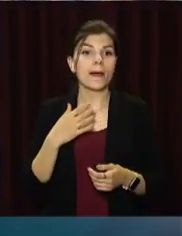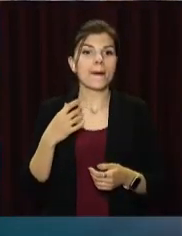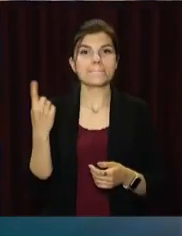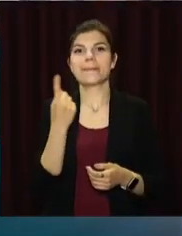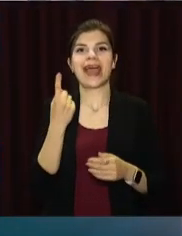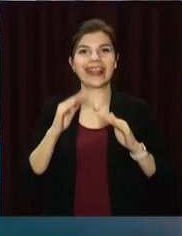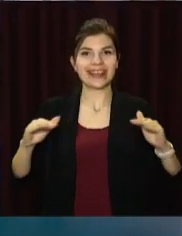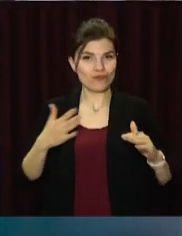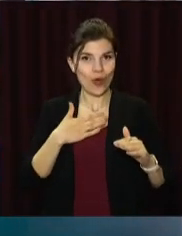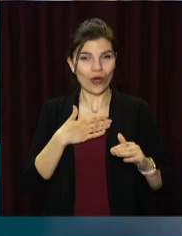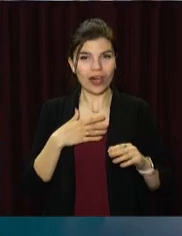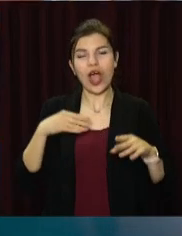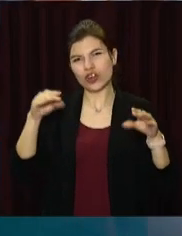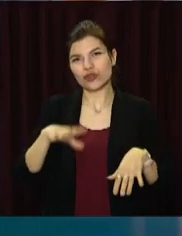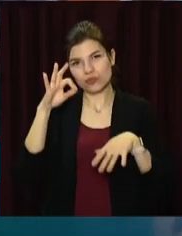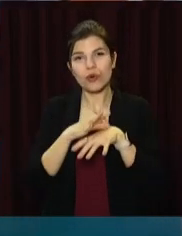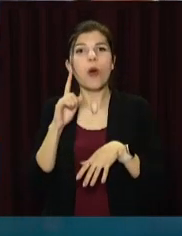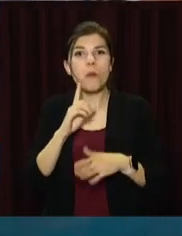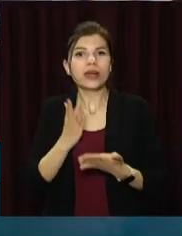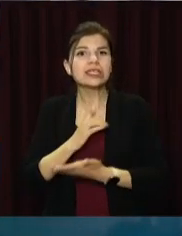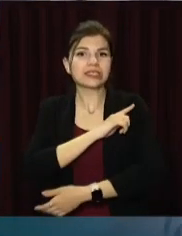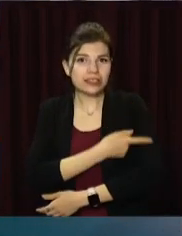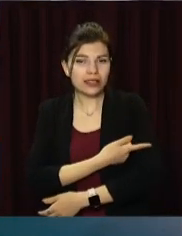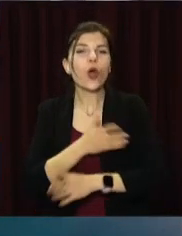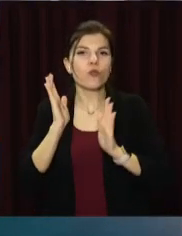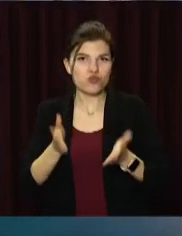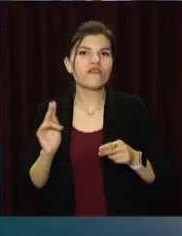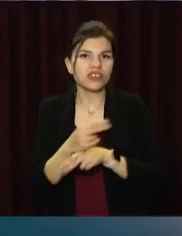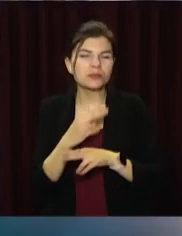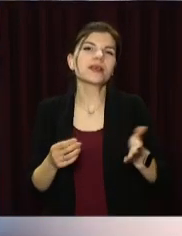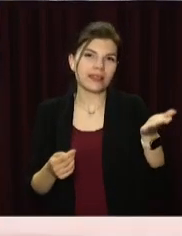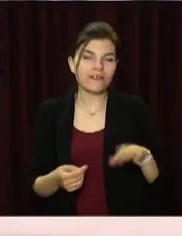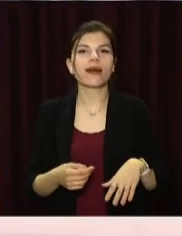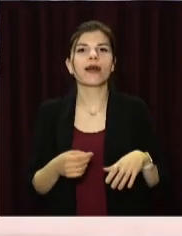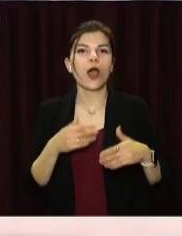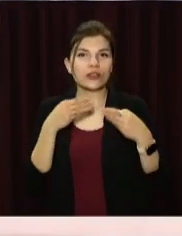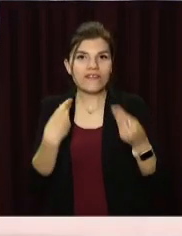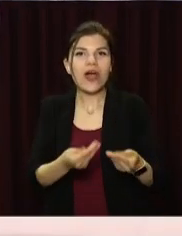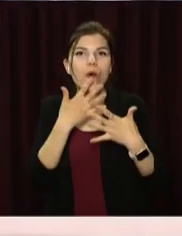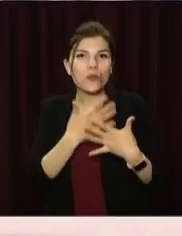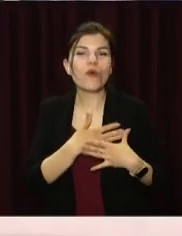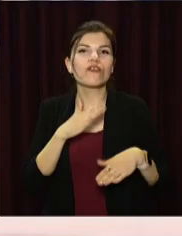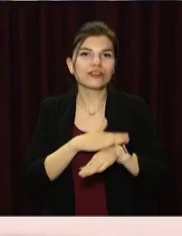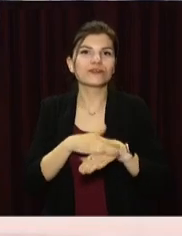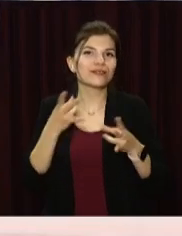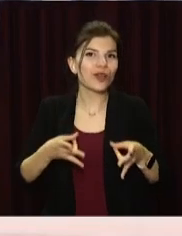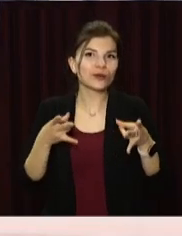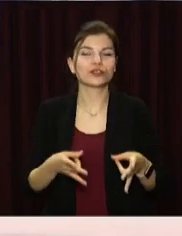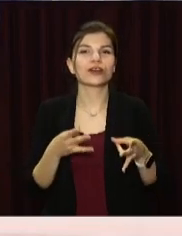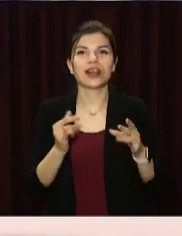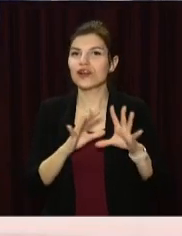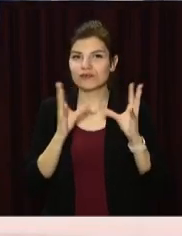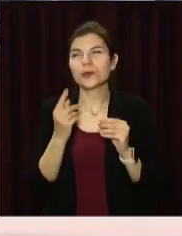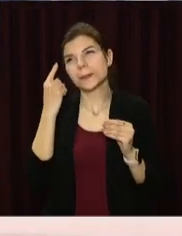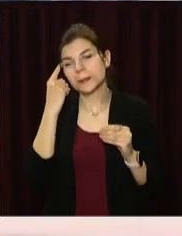волна детей, мы решили с мужем, что пока есть силы, будем воспитывать и давать любовь, ласку и заботу, и